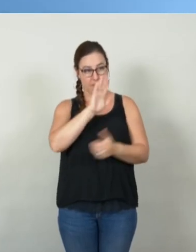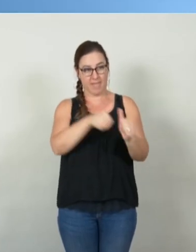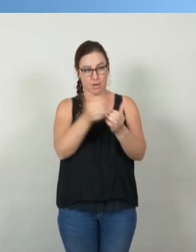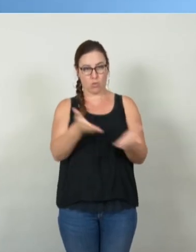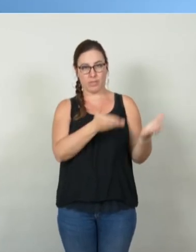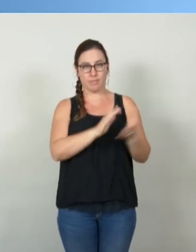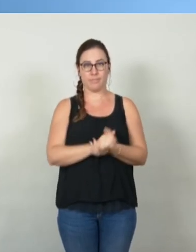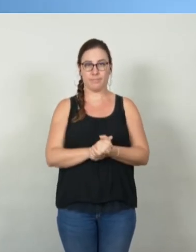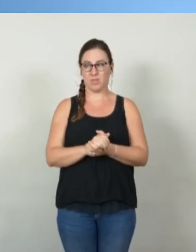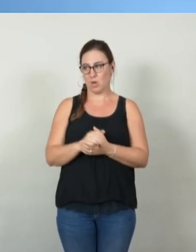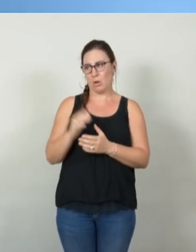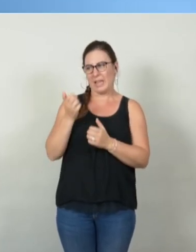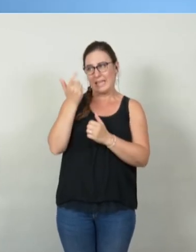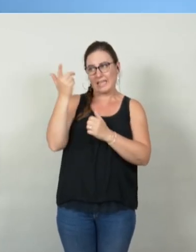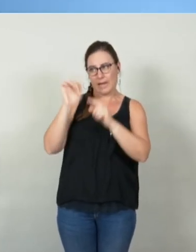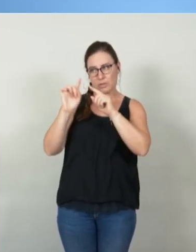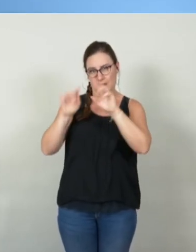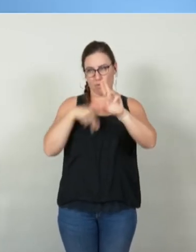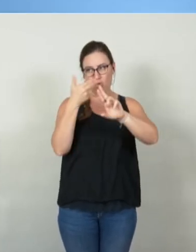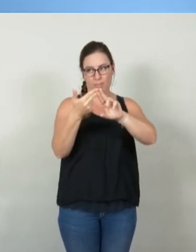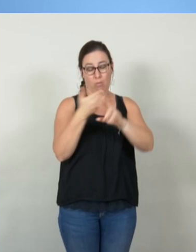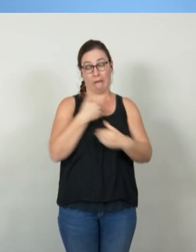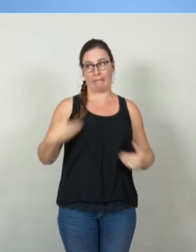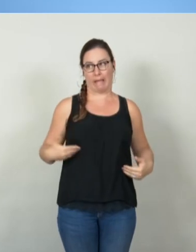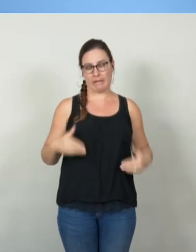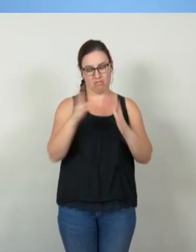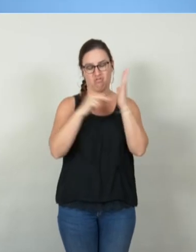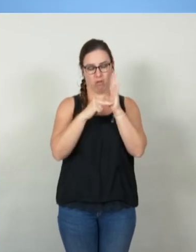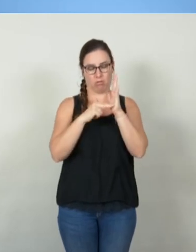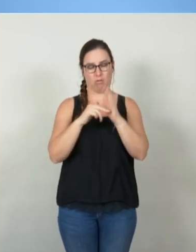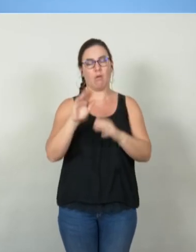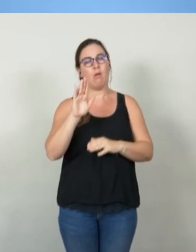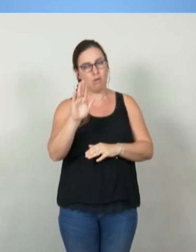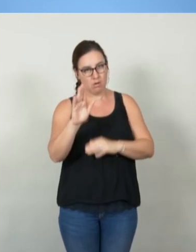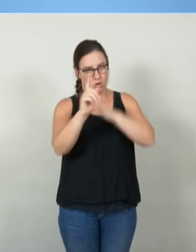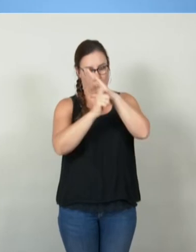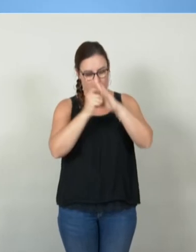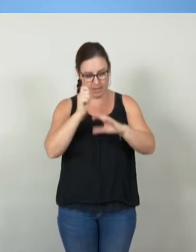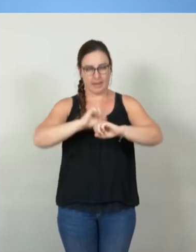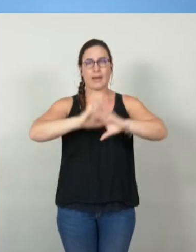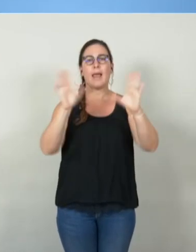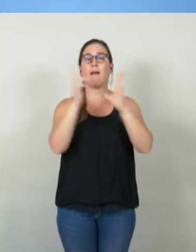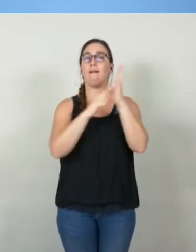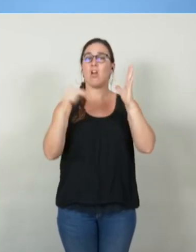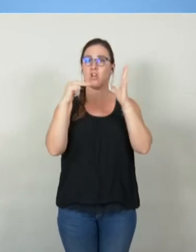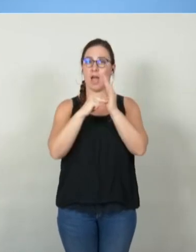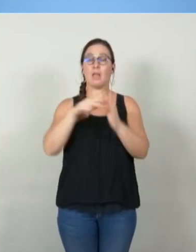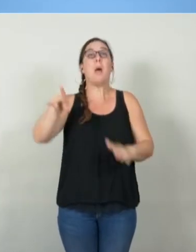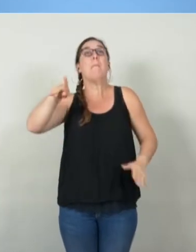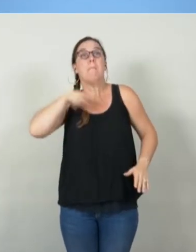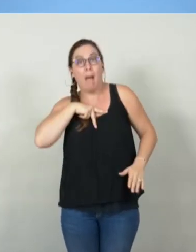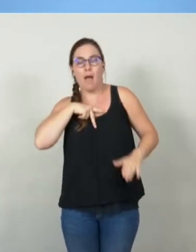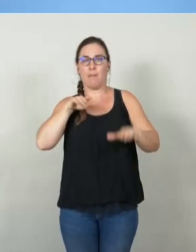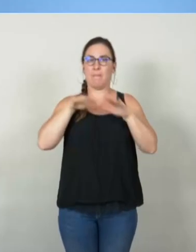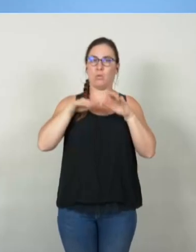je vais répondre sur quelques éléments en particulier le dernier sur la charte je précise à nouveau que cette charte n'est pas ma façon de voir ou